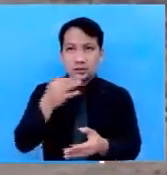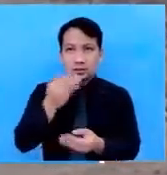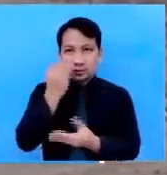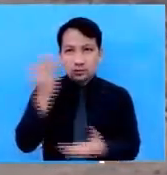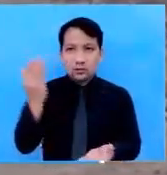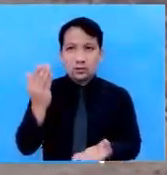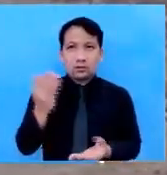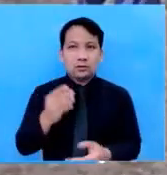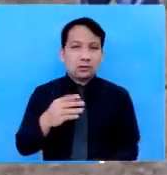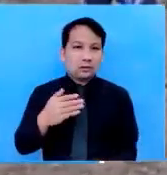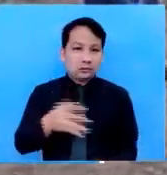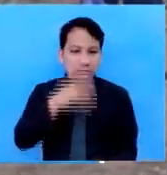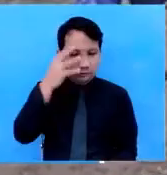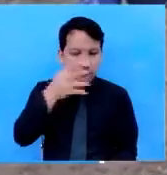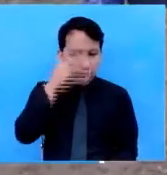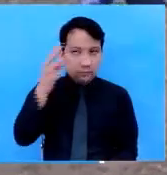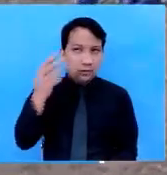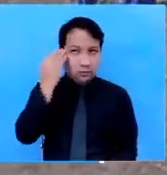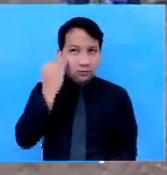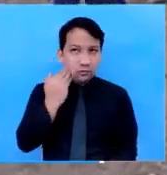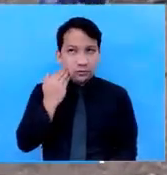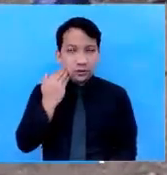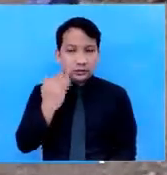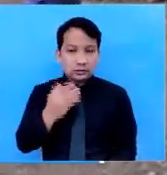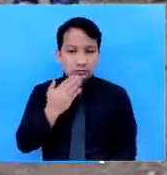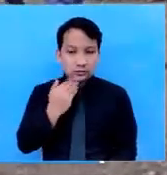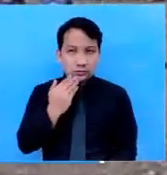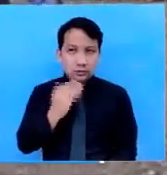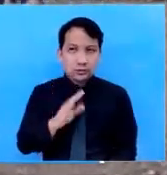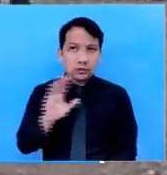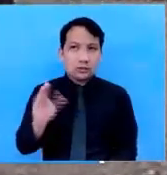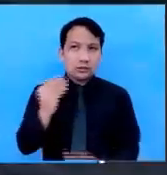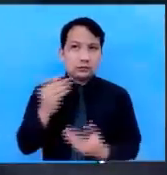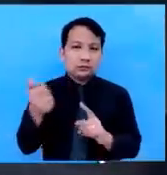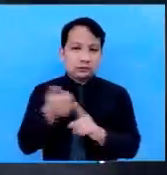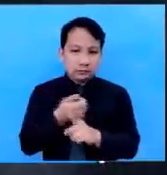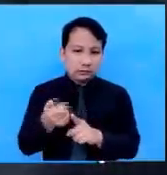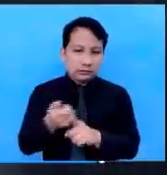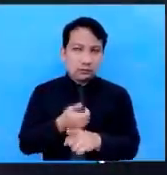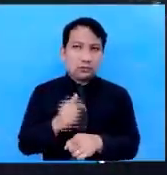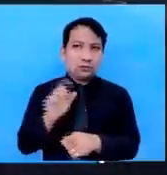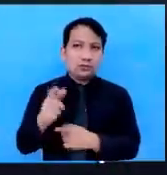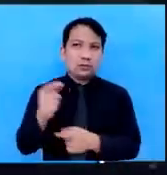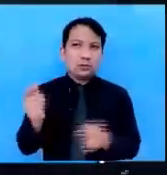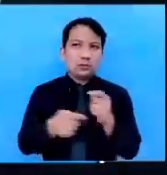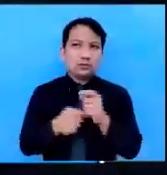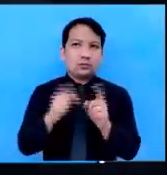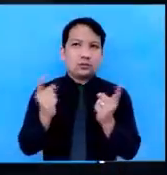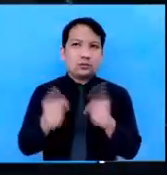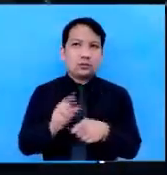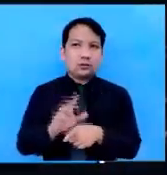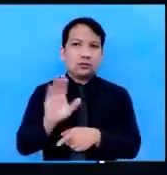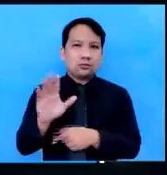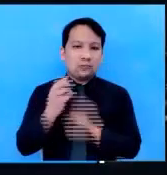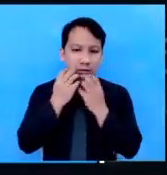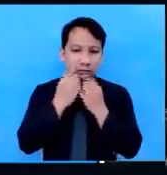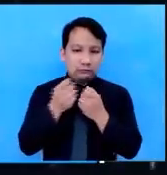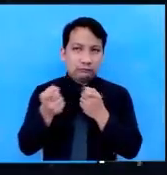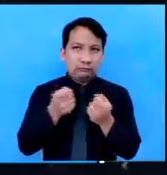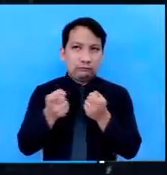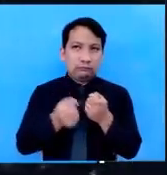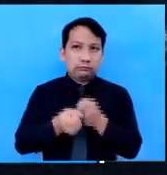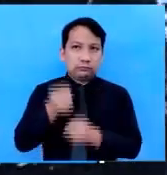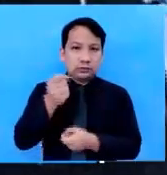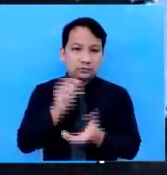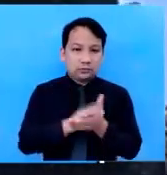artipisyal lang ang shortage sa supply ng asukal. Sinasamantala lang daw ng ilang trader ang sitwasyon at iniipit ang supply para tumaas